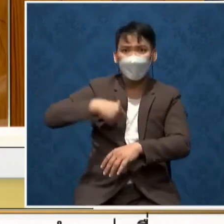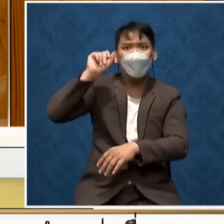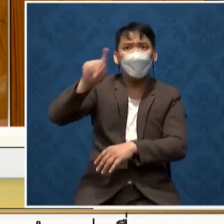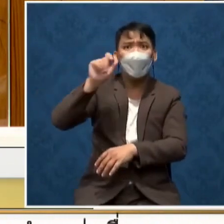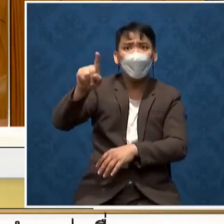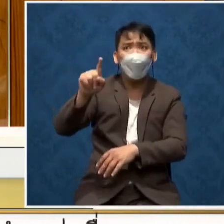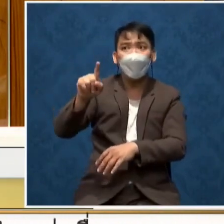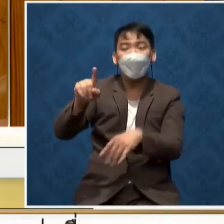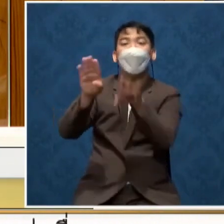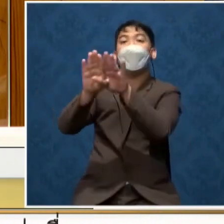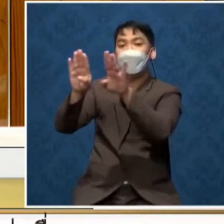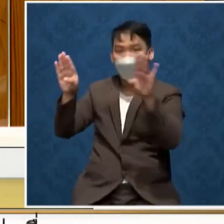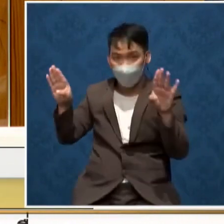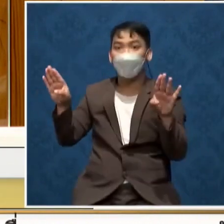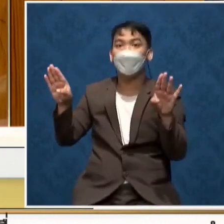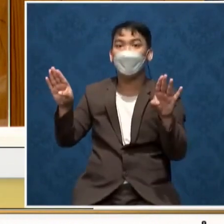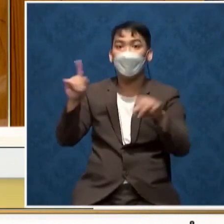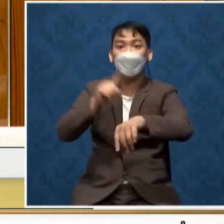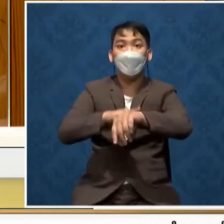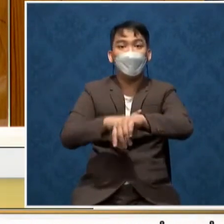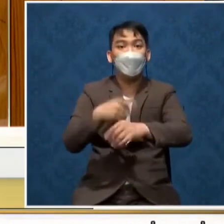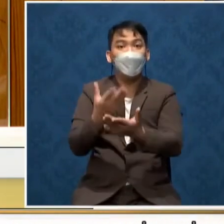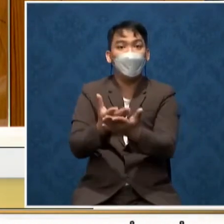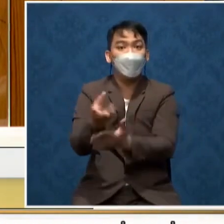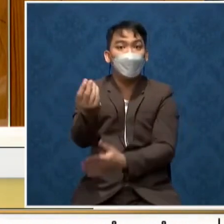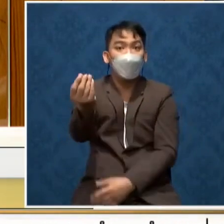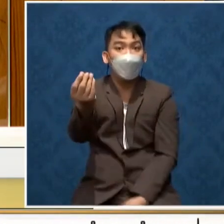ความรวดเร็วยิ่งขึ้นนะครับอีกจำนวน